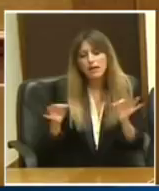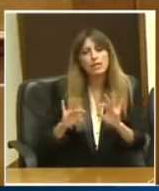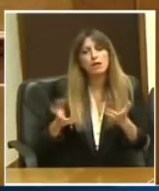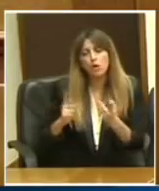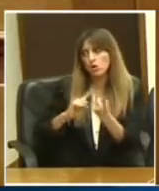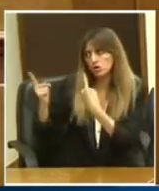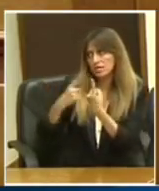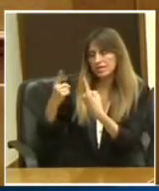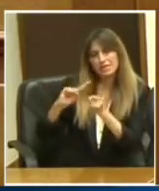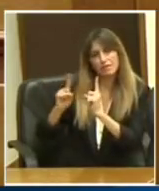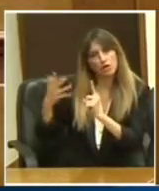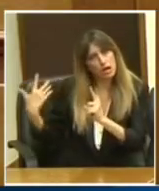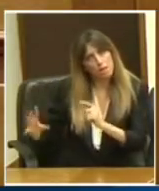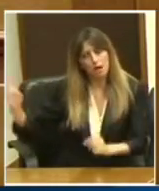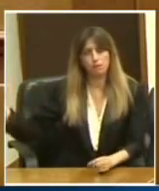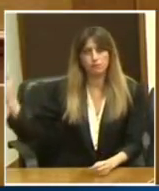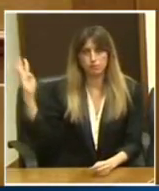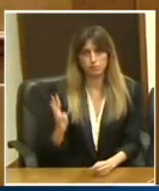και παράλληλα πριν από